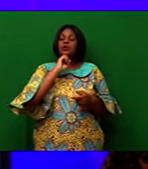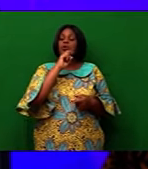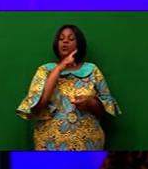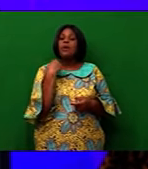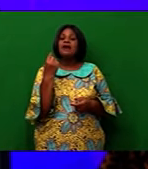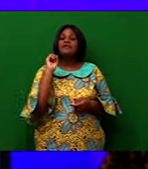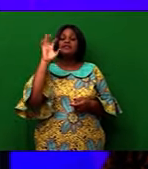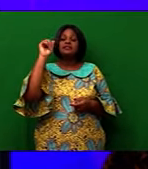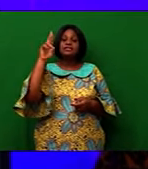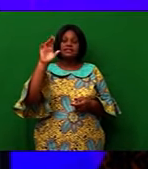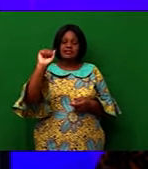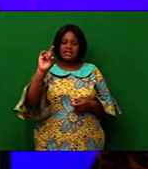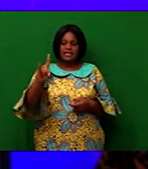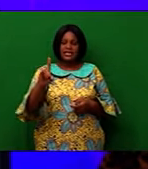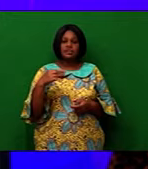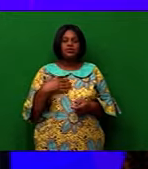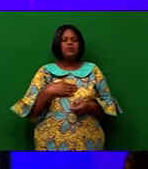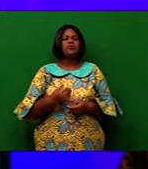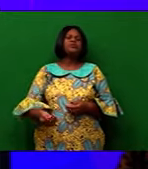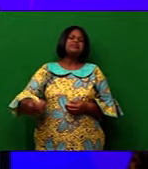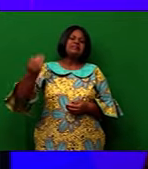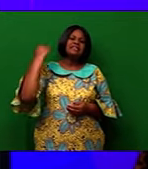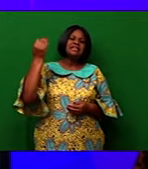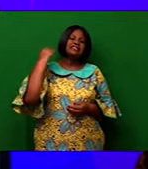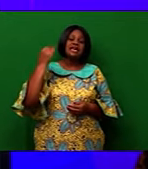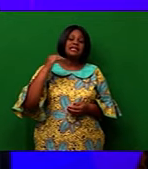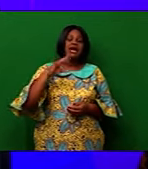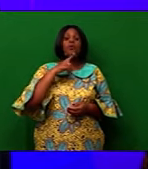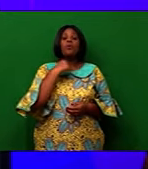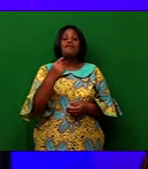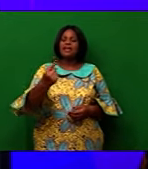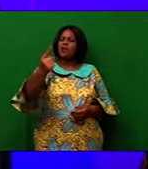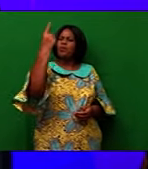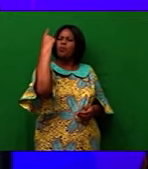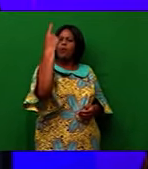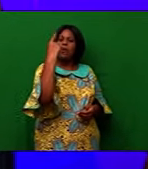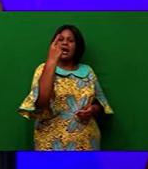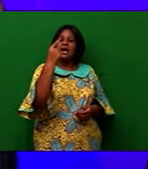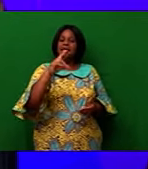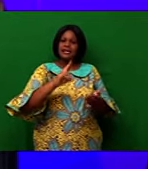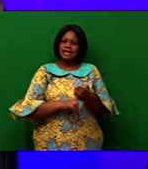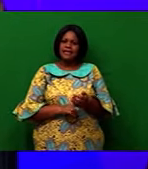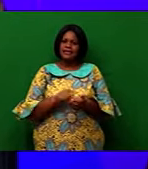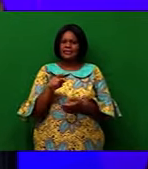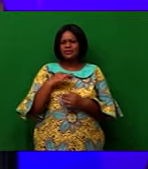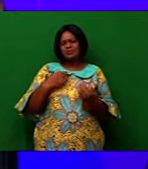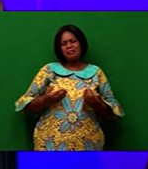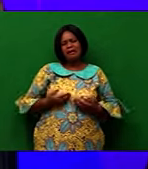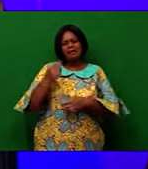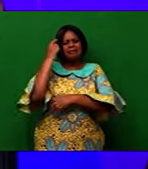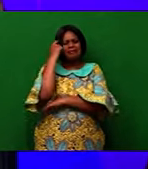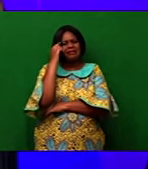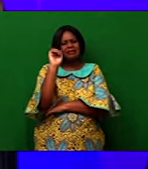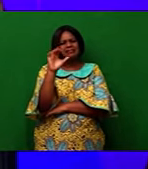mwari vakapa mazuva ekutanga Abraham mukadzi wake Sara akanga ari 1 Sara ofunga kuti pamwe kuda